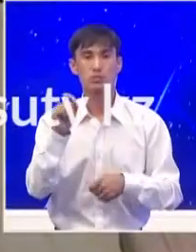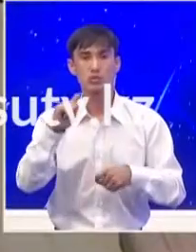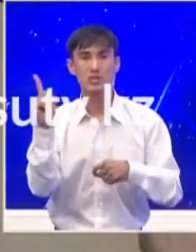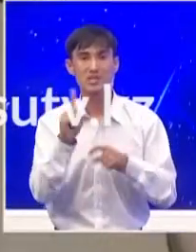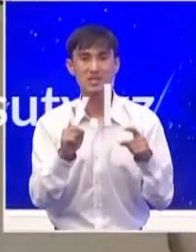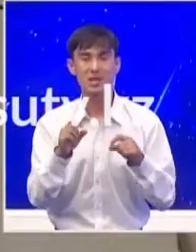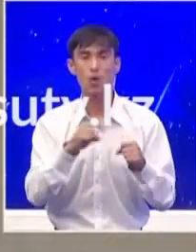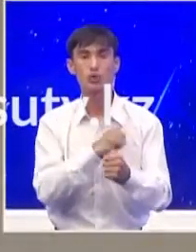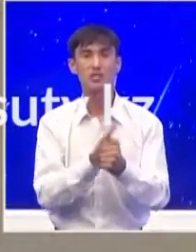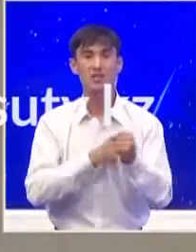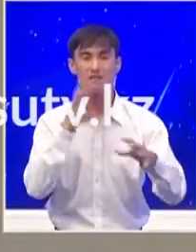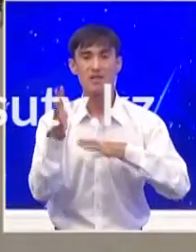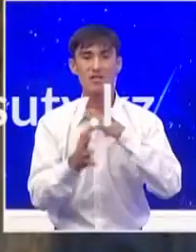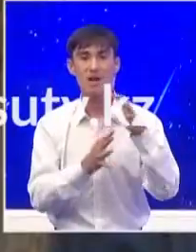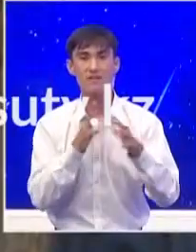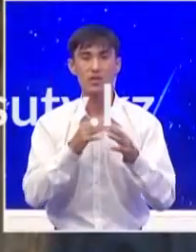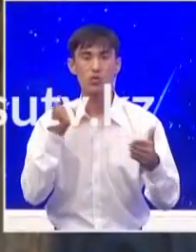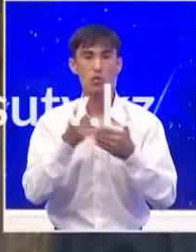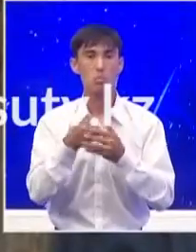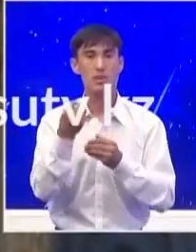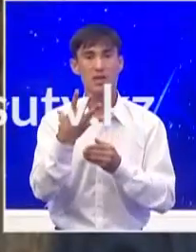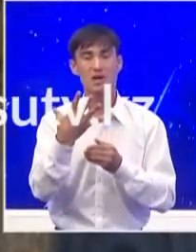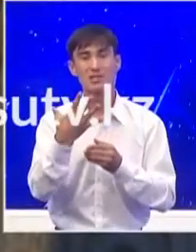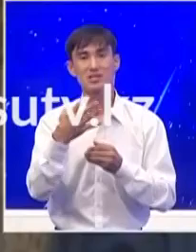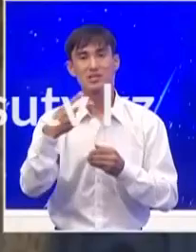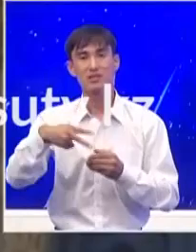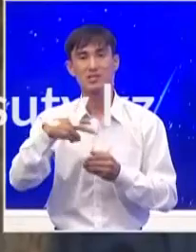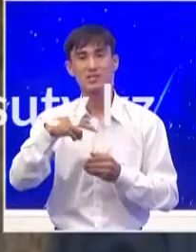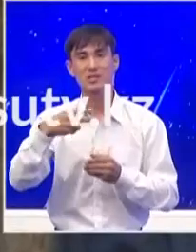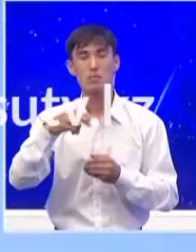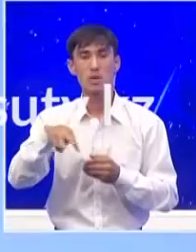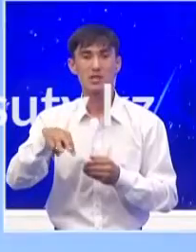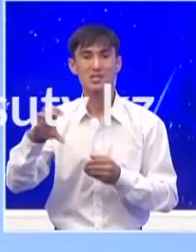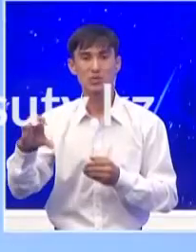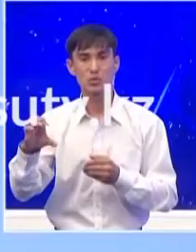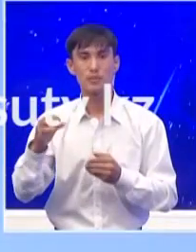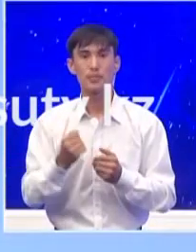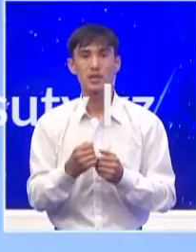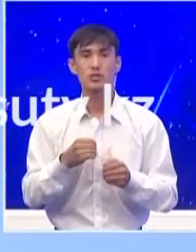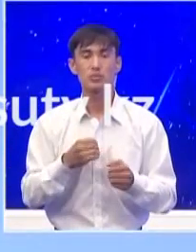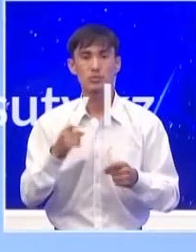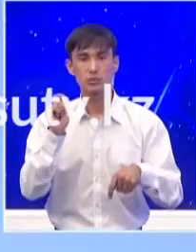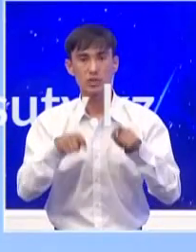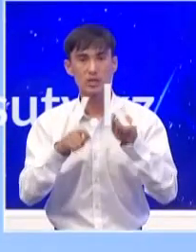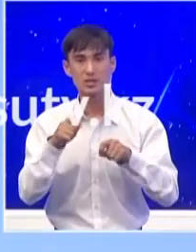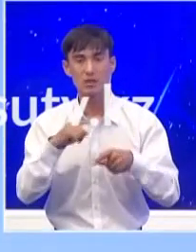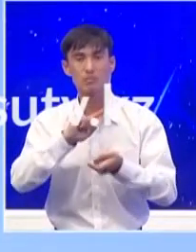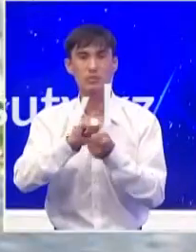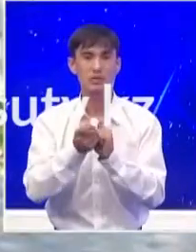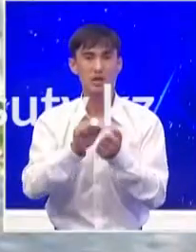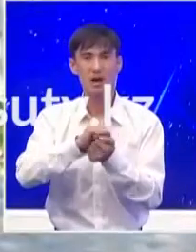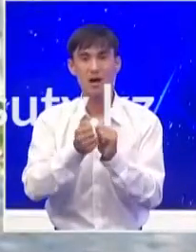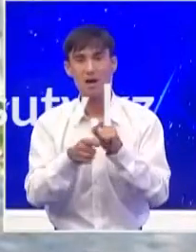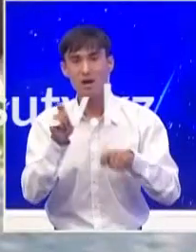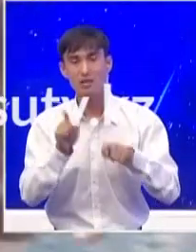и усиленные ветра с порывами до 15-20 метров в секунду все это будет сопровождаться дождями с переходом в город